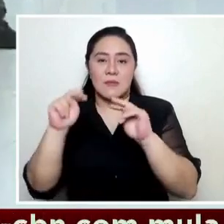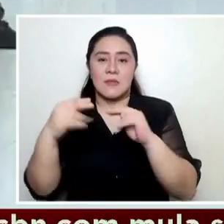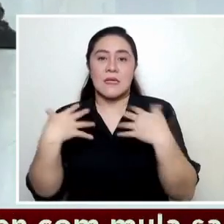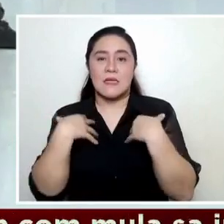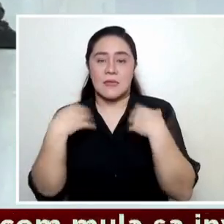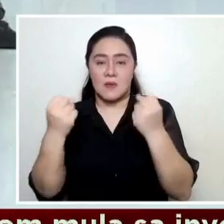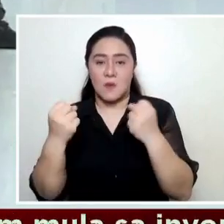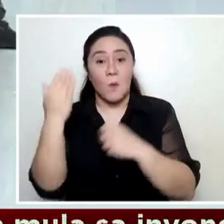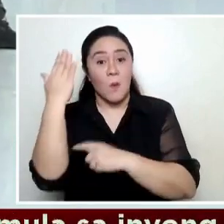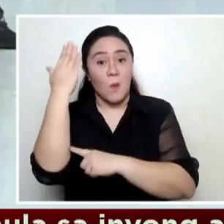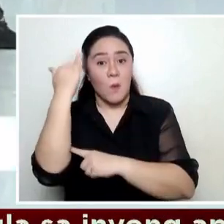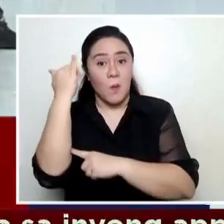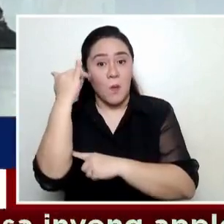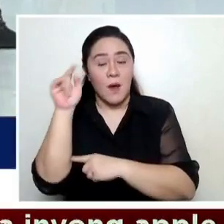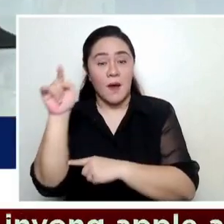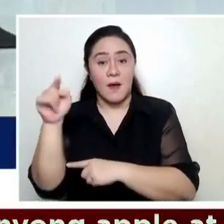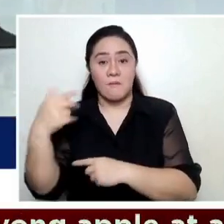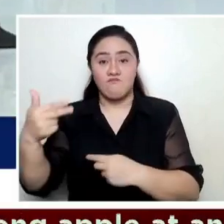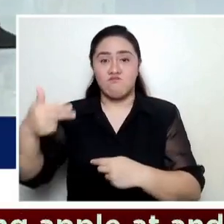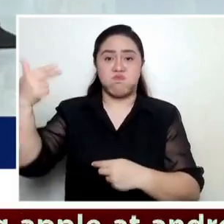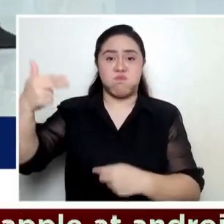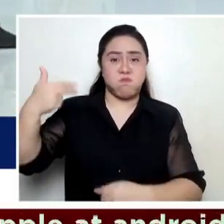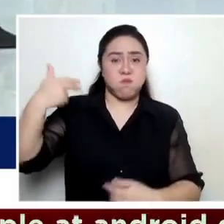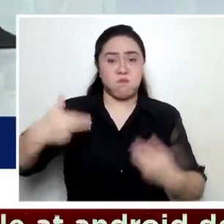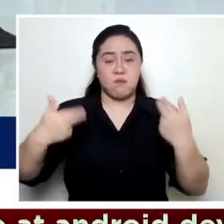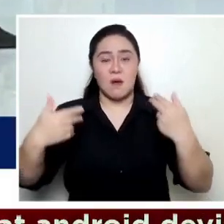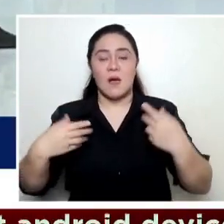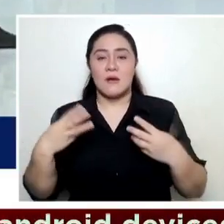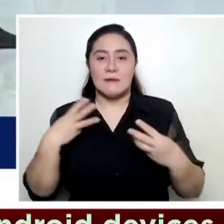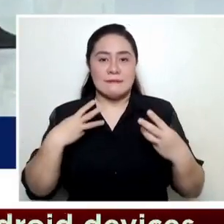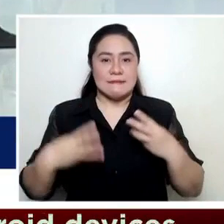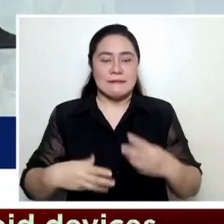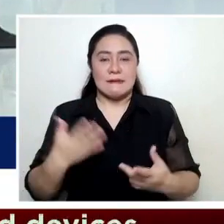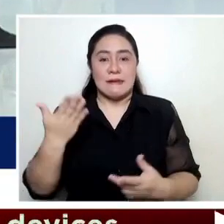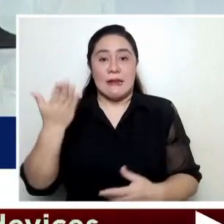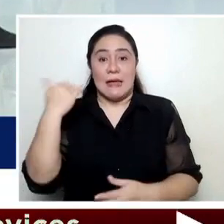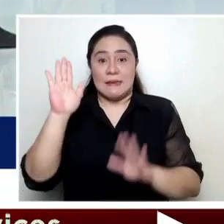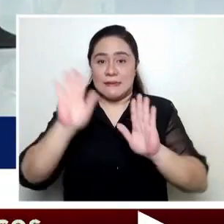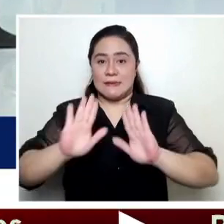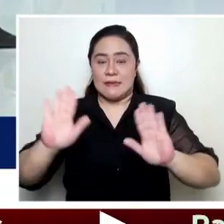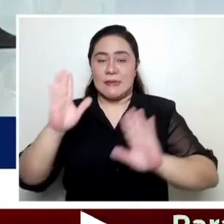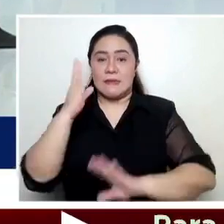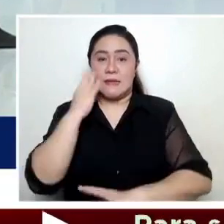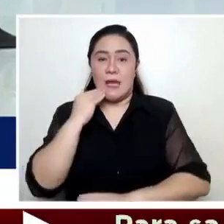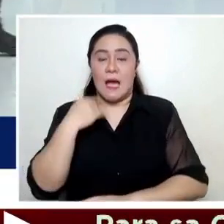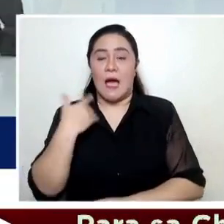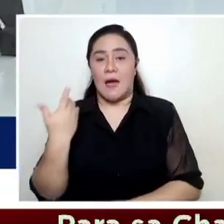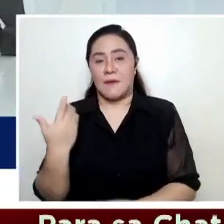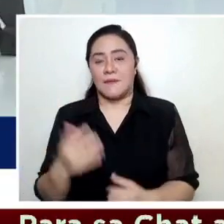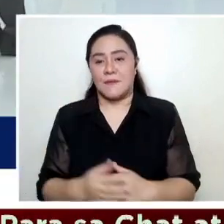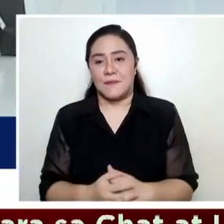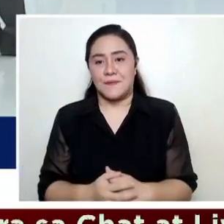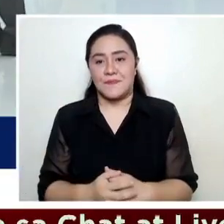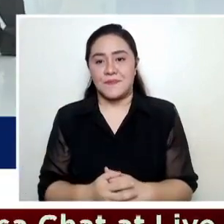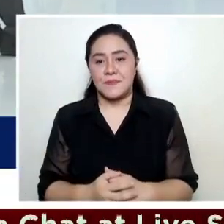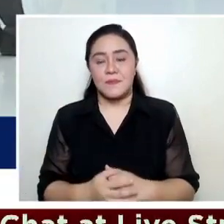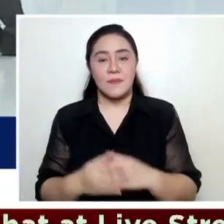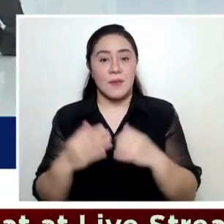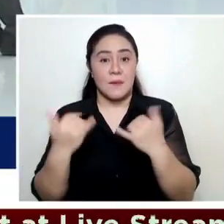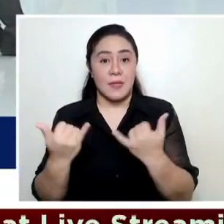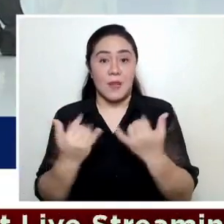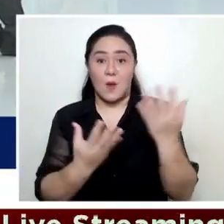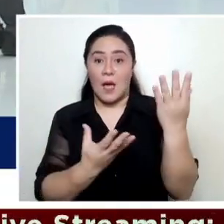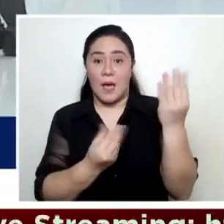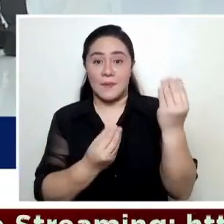biro yung mga tama, yung mga gunshot wounds na natamo ni Hannah noong Linggo. Sa ngayon naman, ang update natin para naman sa isa pang